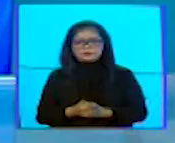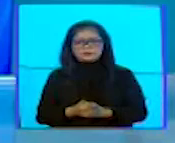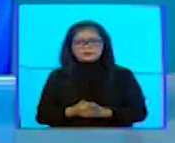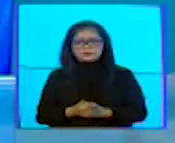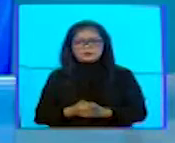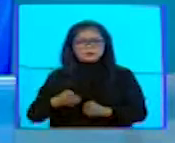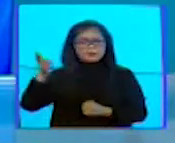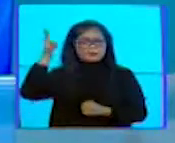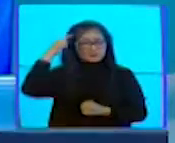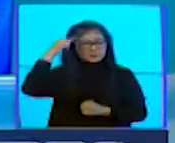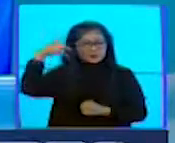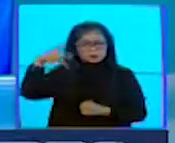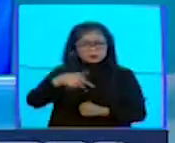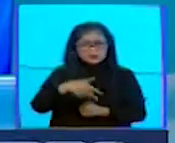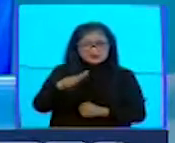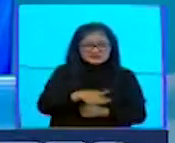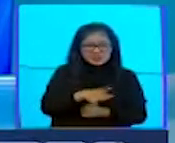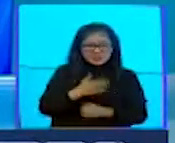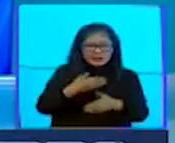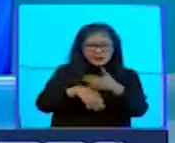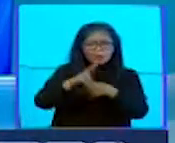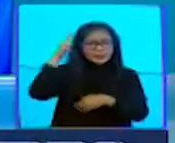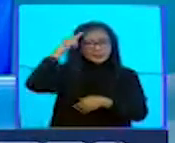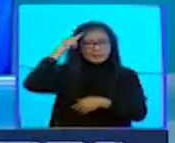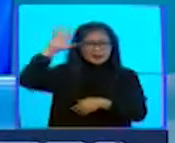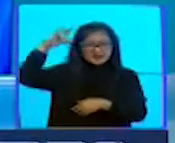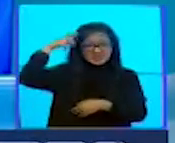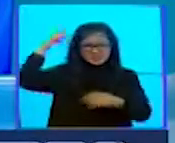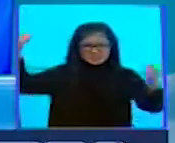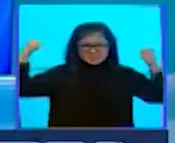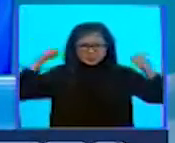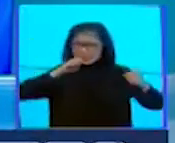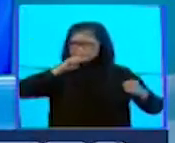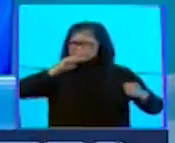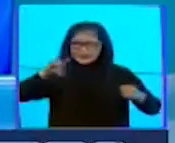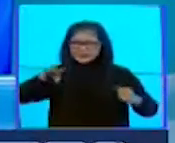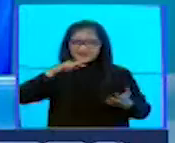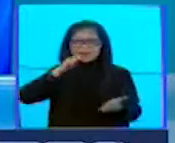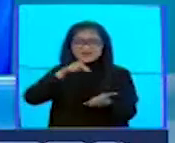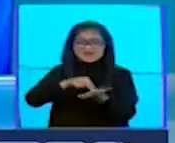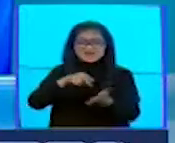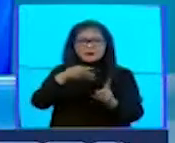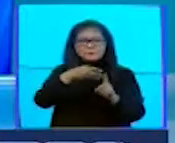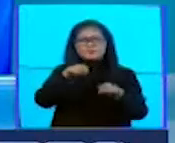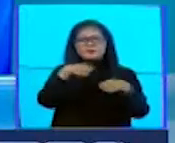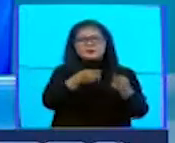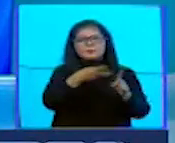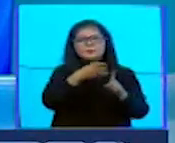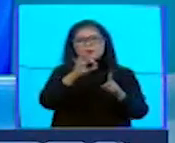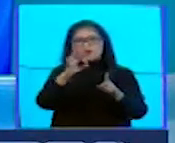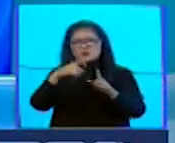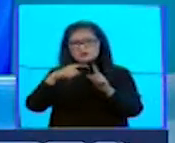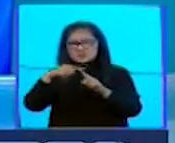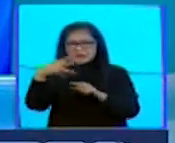Hai number of Sulawesi Selatan melalui Kepala Dinas Kesehatan ia membantah mengizinkan pemberian Booster ketiga vaksin modern kepada pejabat daerah